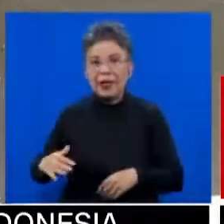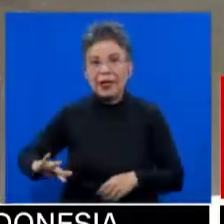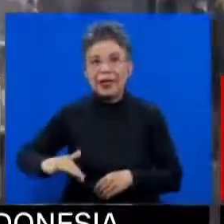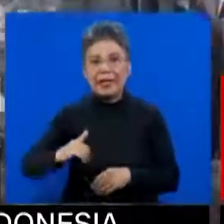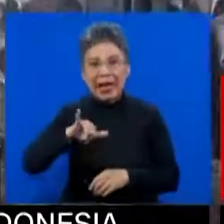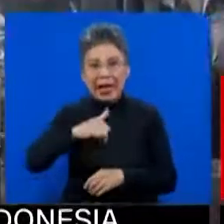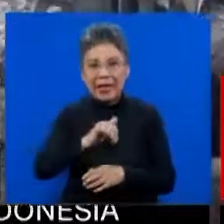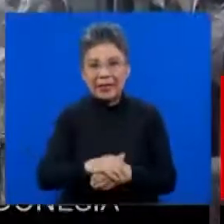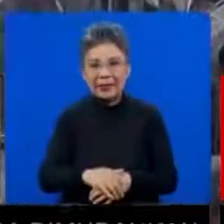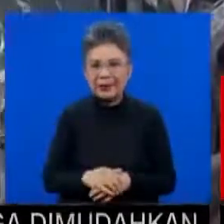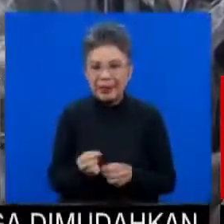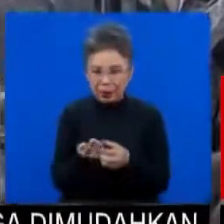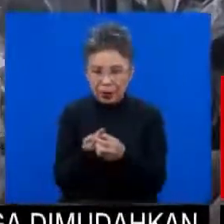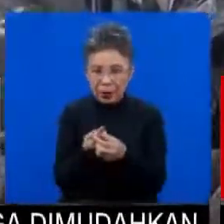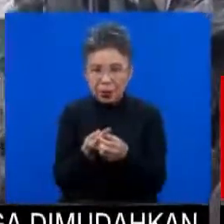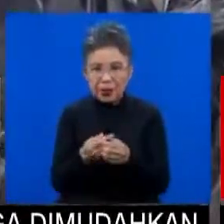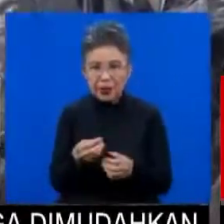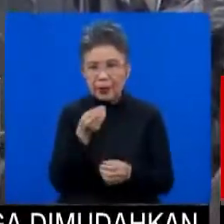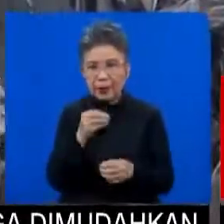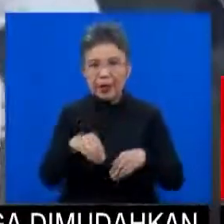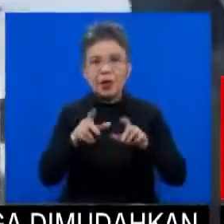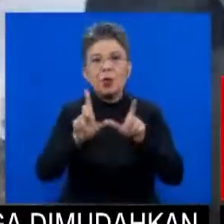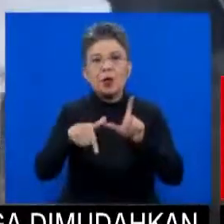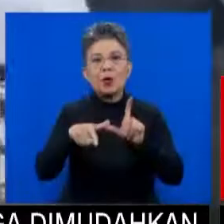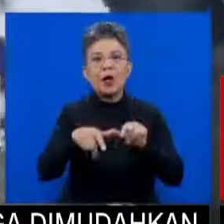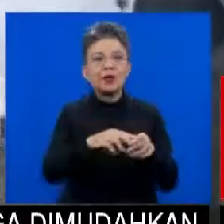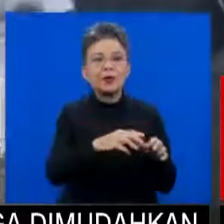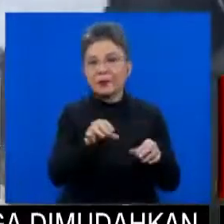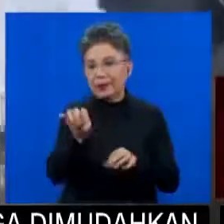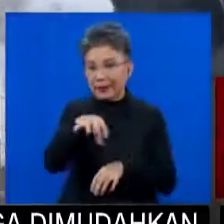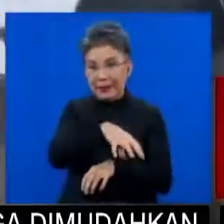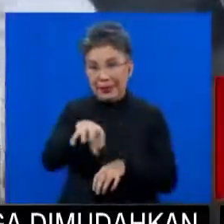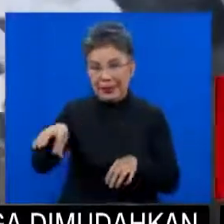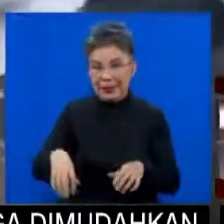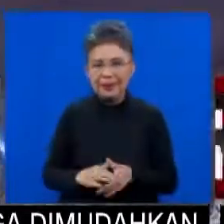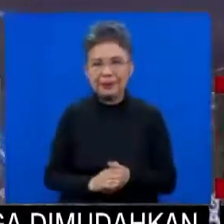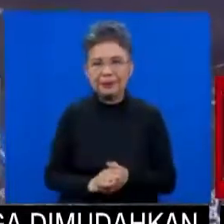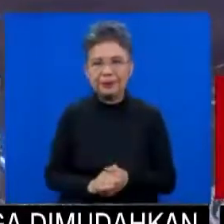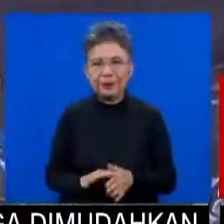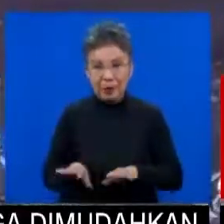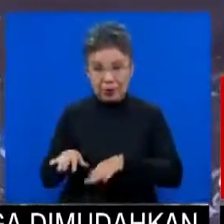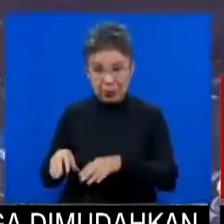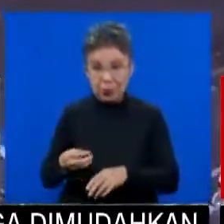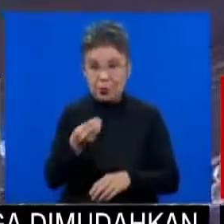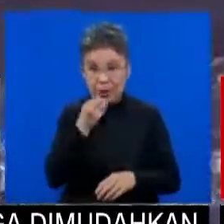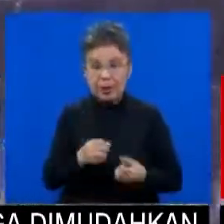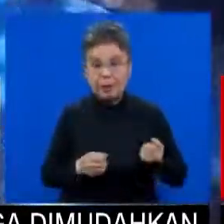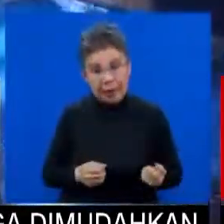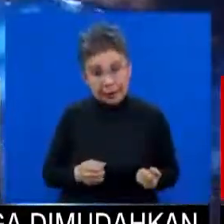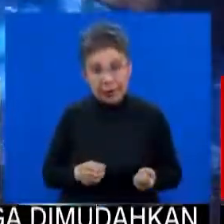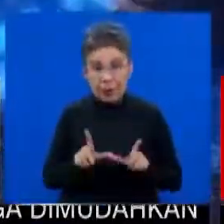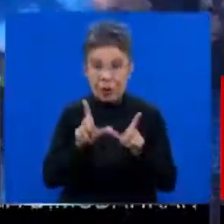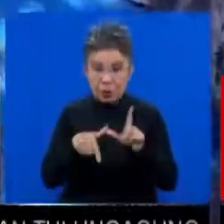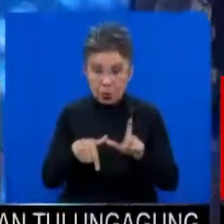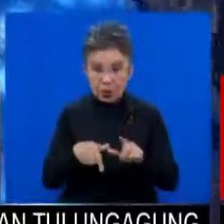lele melalui pembenihan dan konsumsi ke warung-warung di Pidijaya Aceh. Selain budidaya untuk konsumsi ke pasar dan